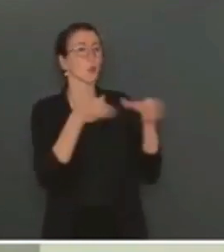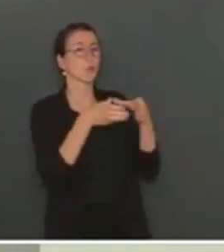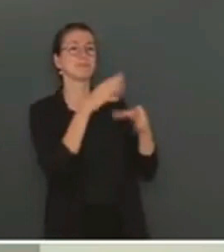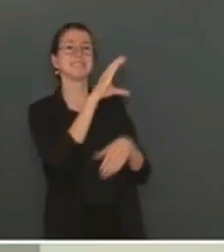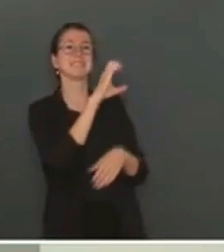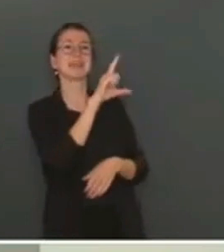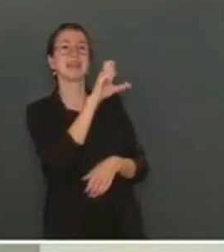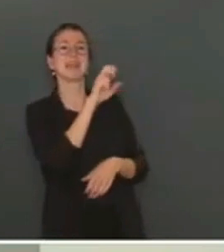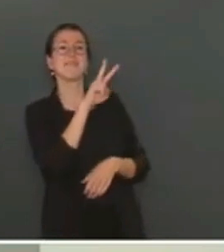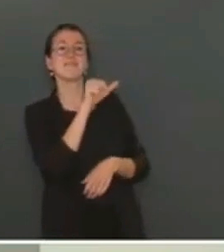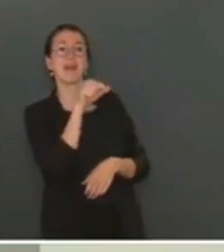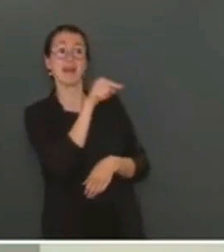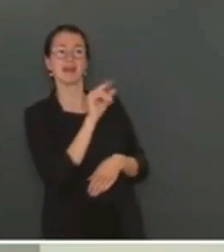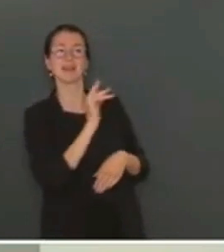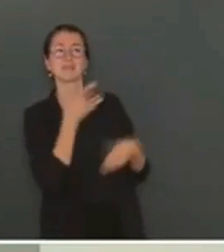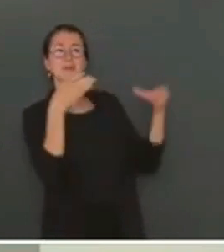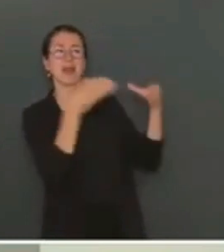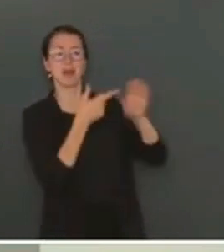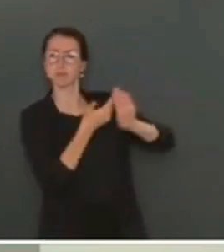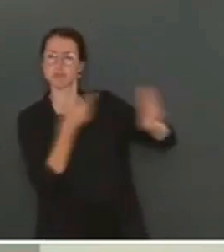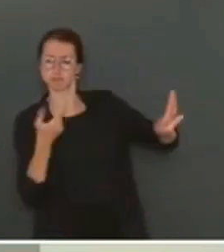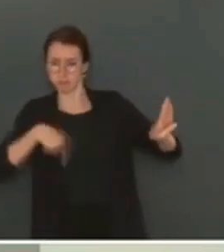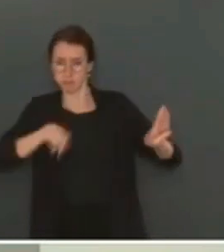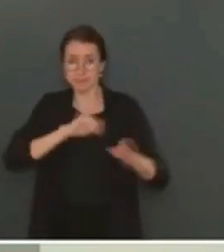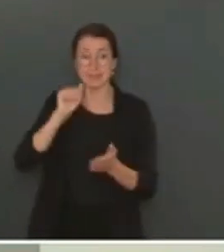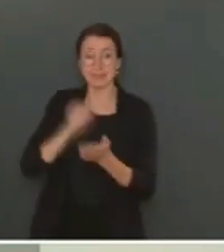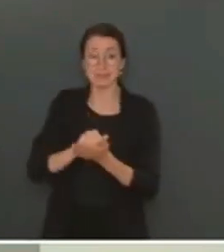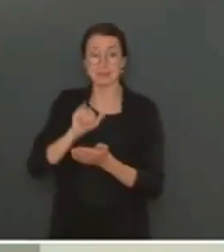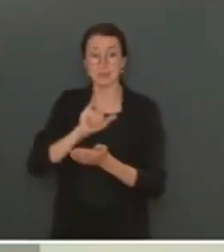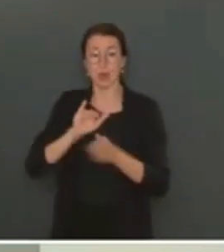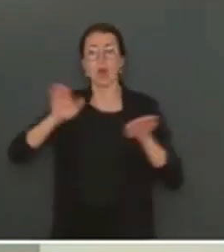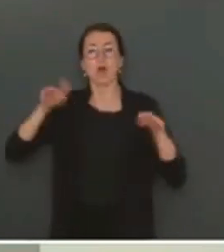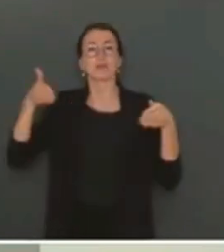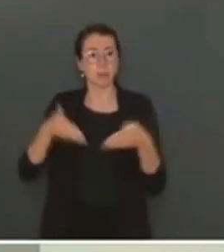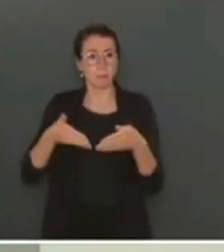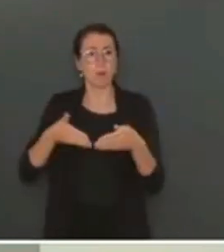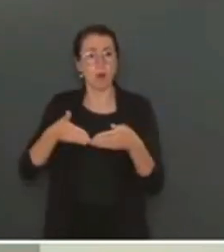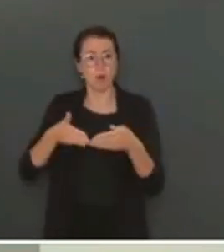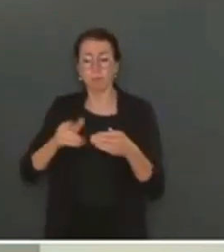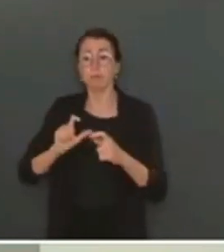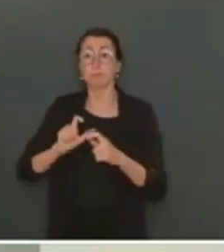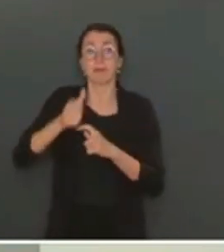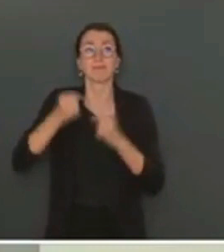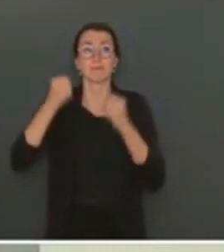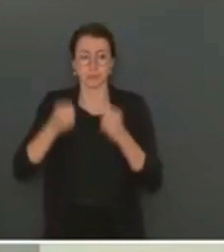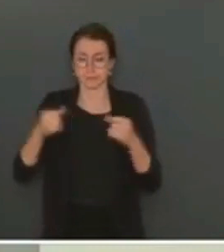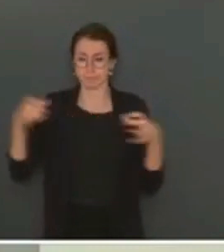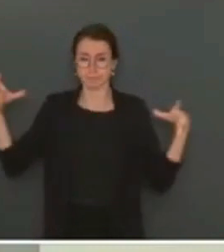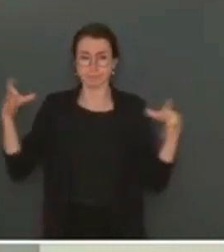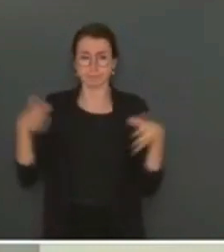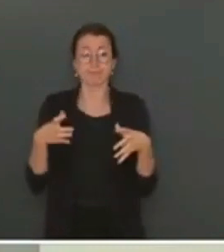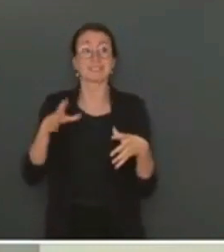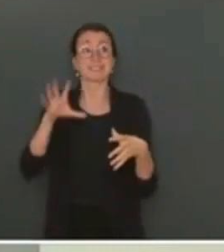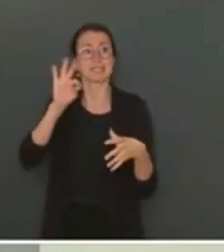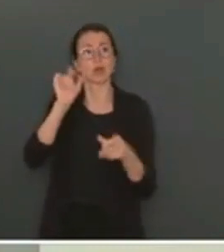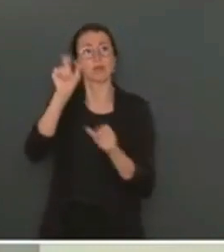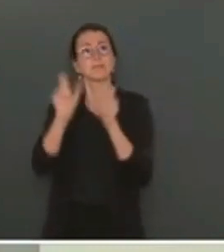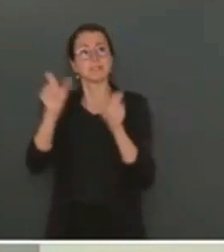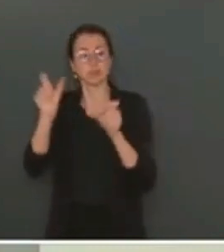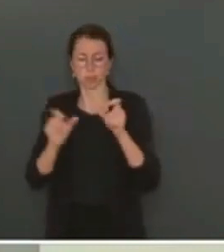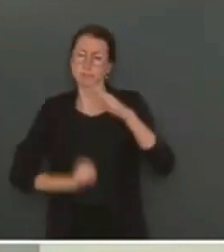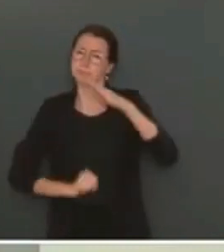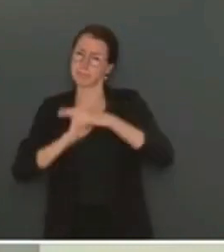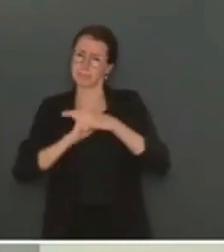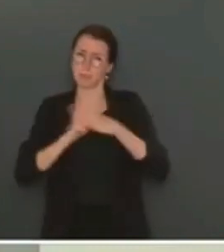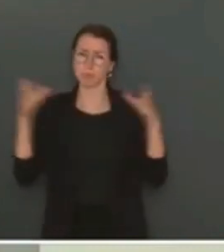50 personnes au maximum dans le respect des règles qui s'appliquent pour le secteur de l'horeca. Nous souhaitons, lors du prochain Conseil